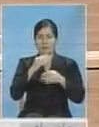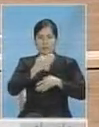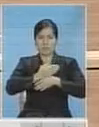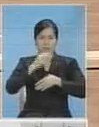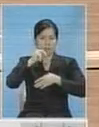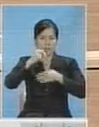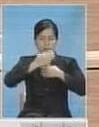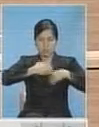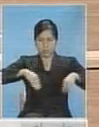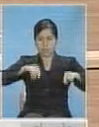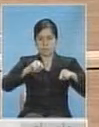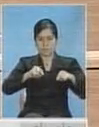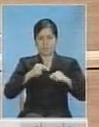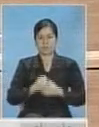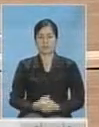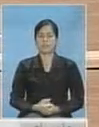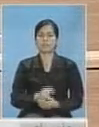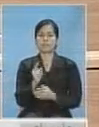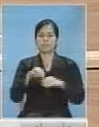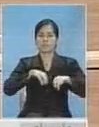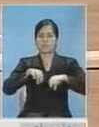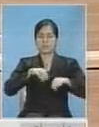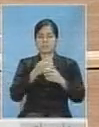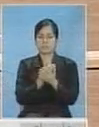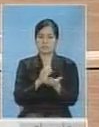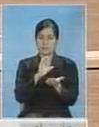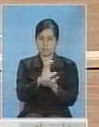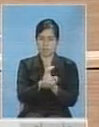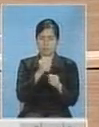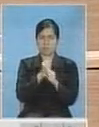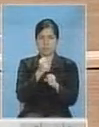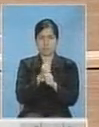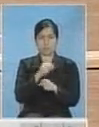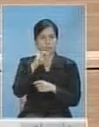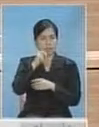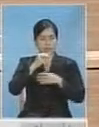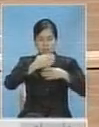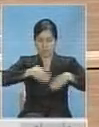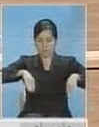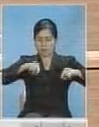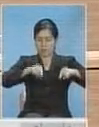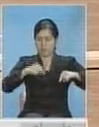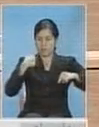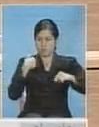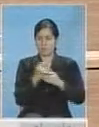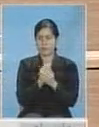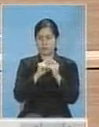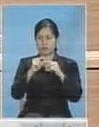าท่านะฮะเพราะว่าท่านไปจัดงบประมาณที่ไปสร้างเขื่อนนั้นมันไม่ตรงจุดนะครับในสิ่ง